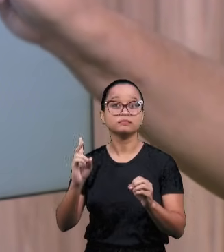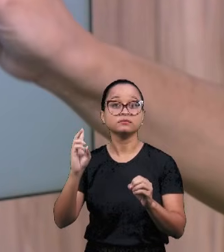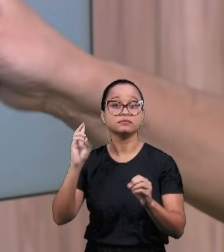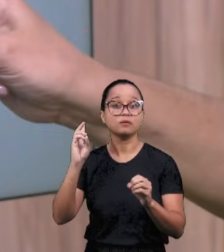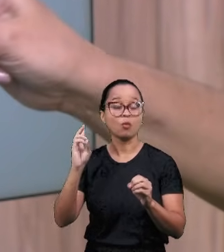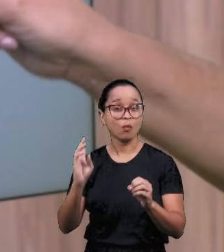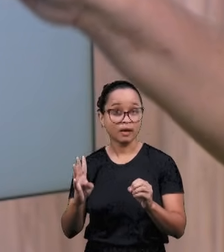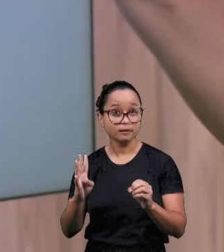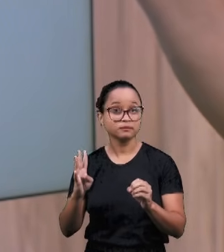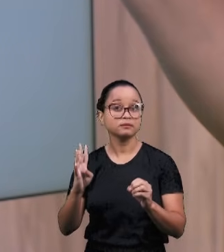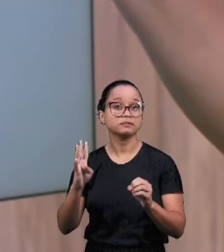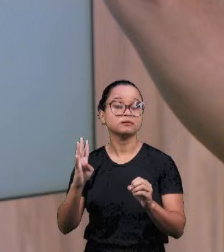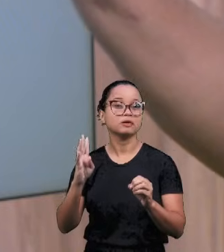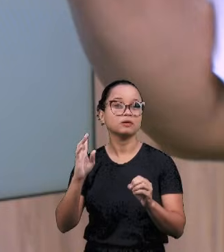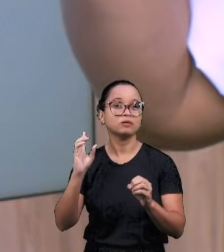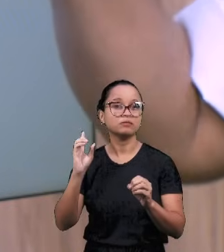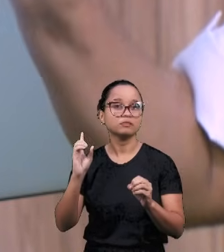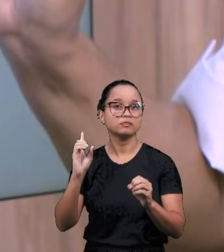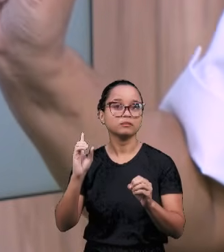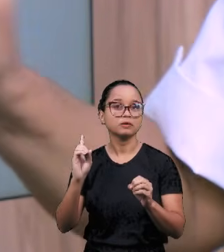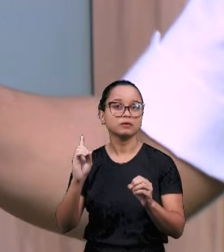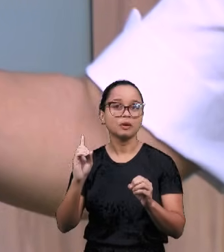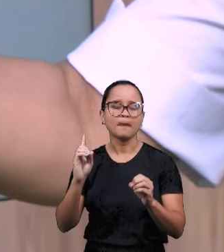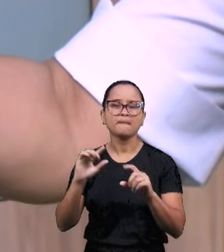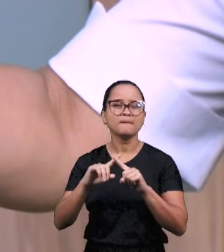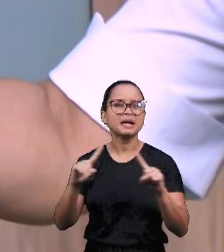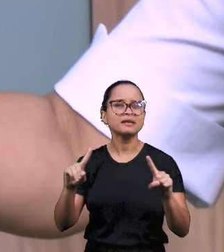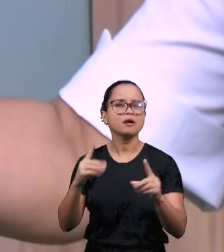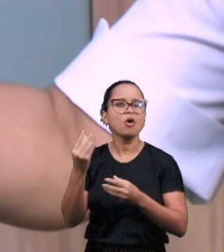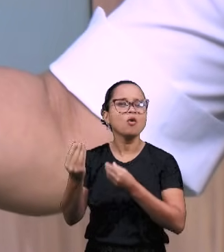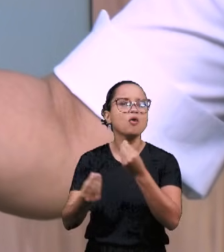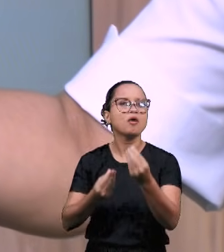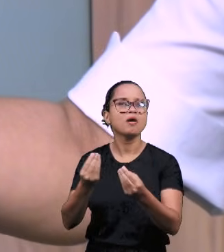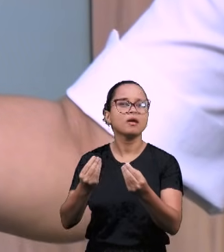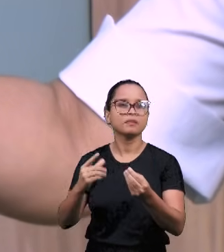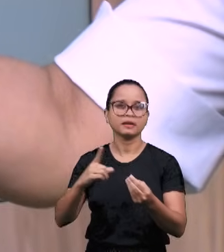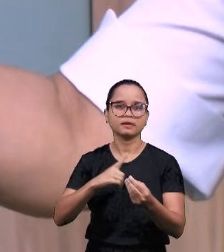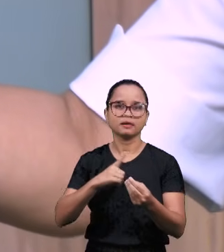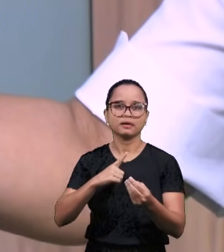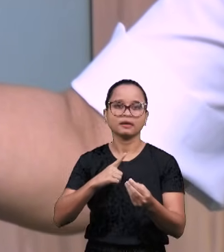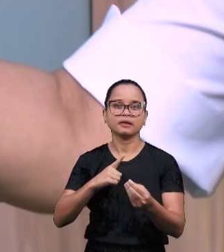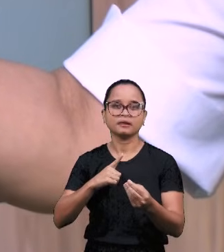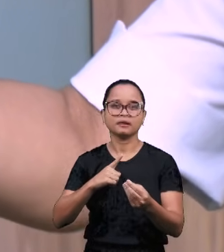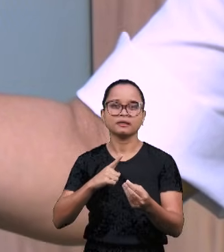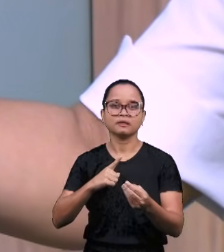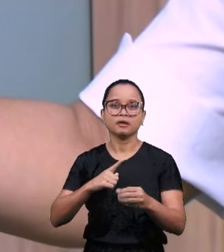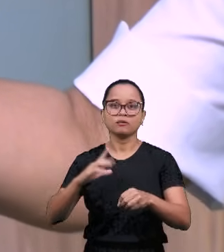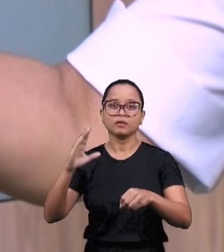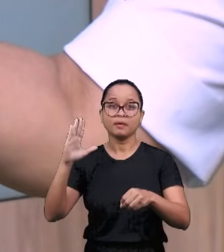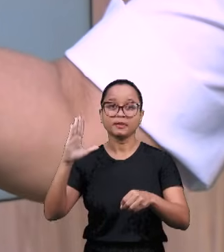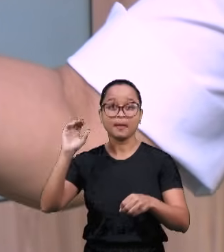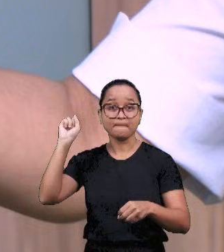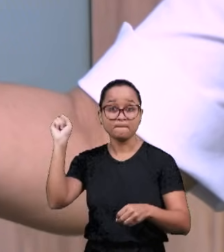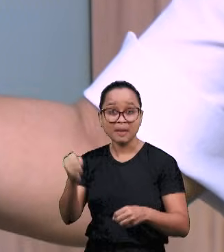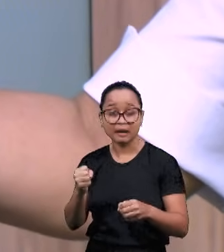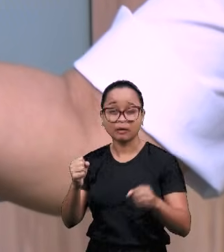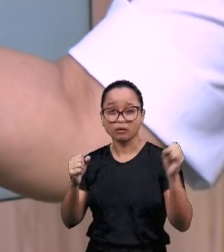Três e quatro e. Une fois que le temps fort je frappe de la